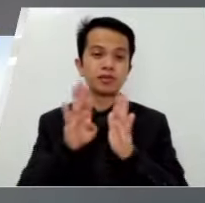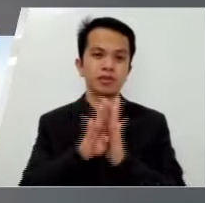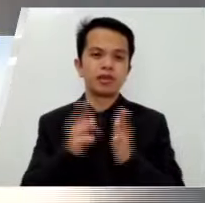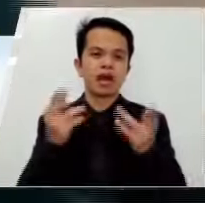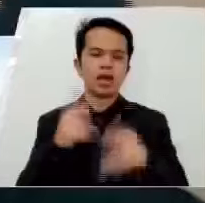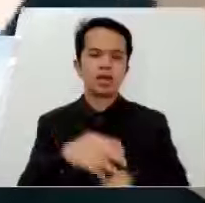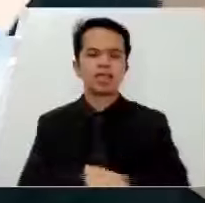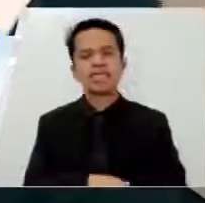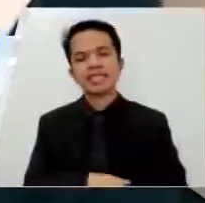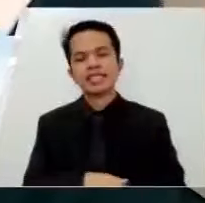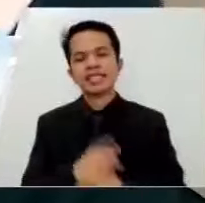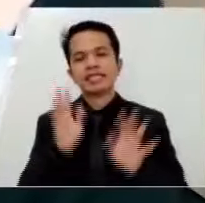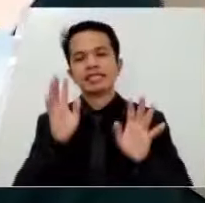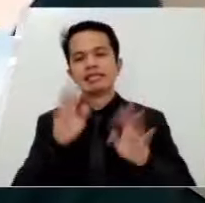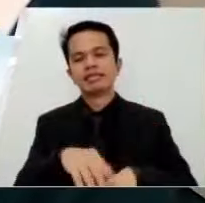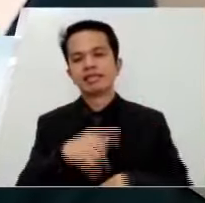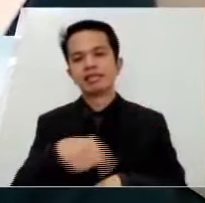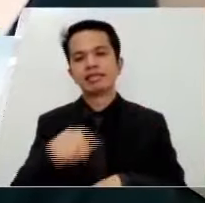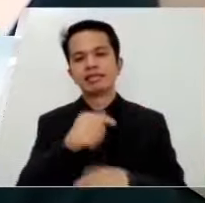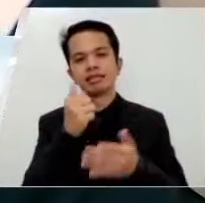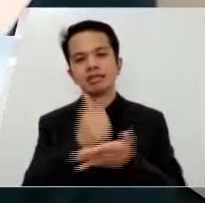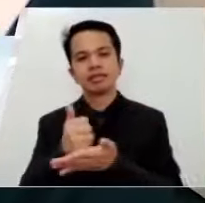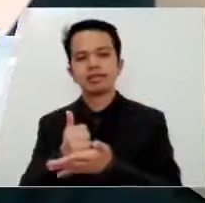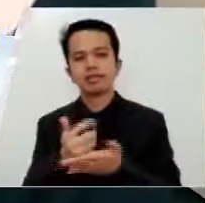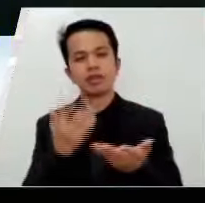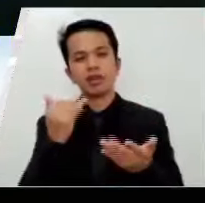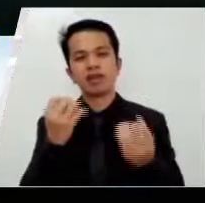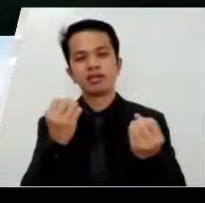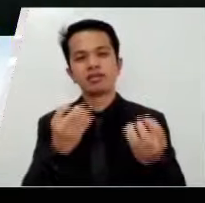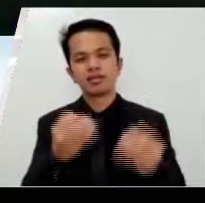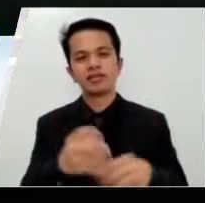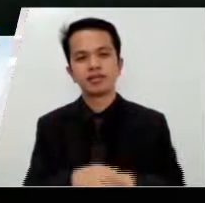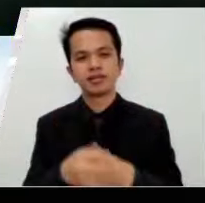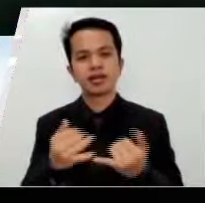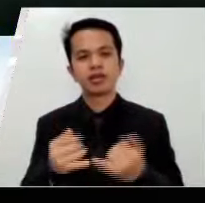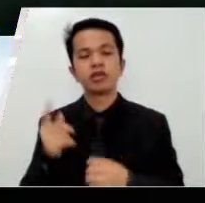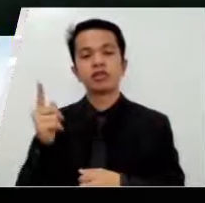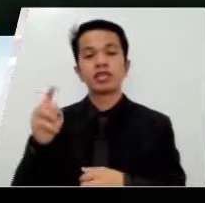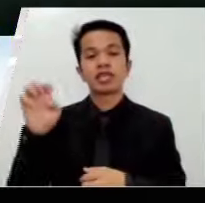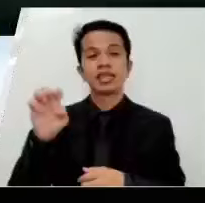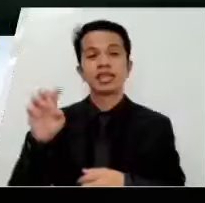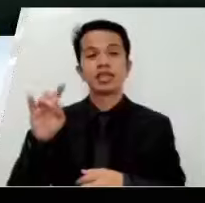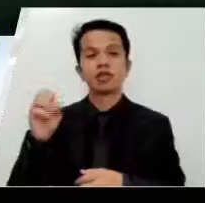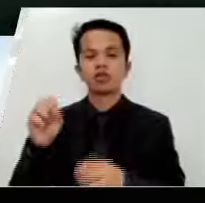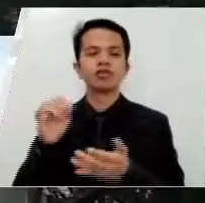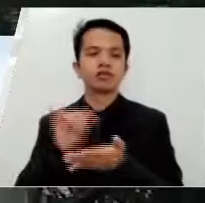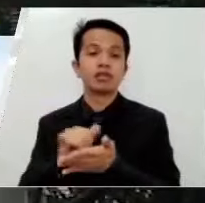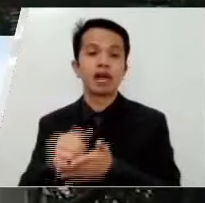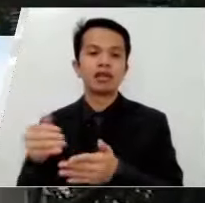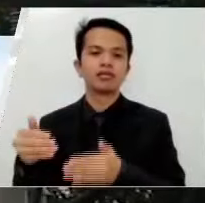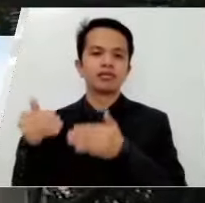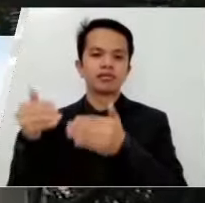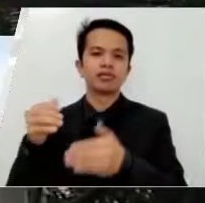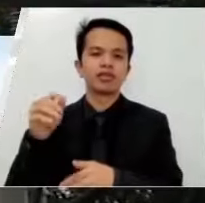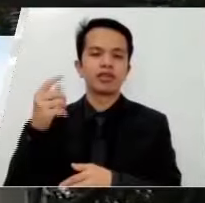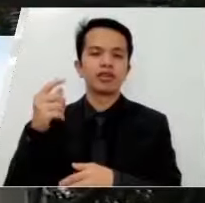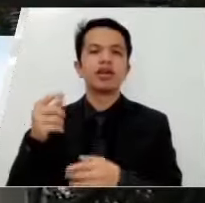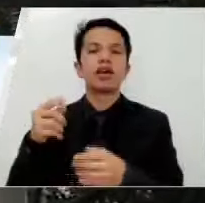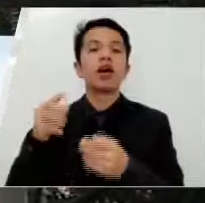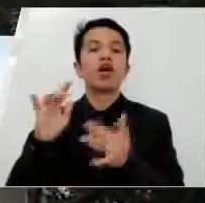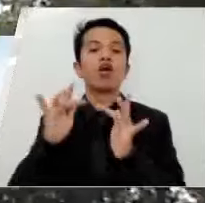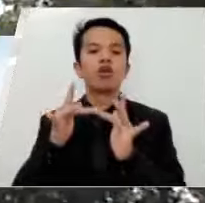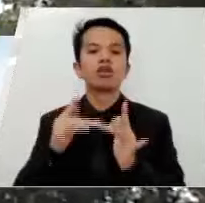ng gana. Energy Virtual One-Stop Shop System o EVOS ang sagot dyan ng DOE. Online isusumite ang mga requirement